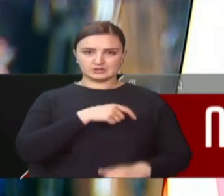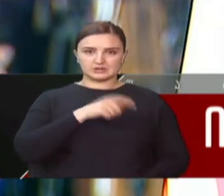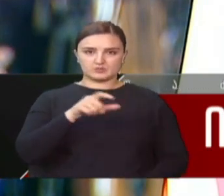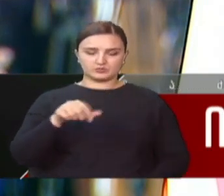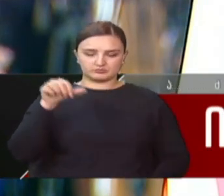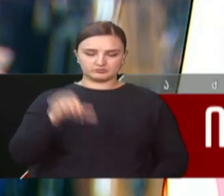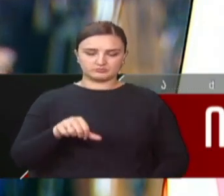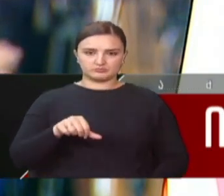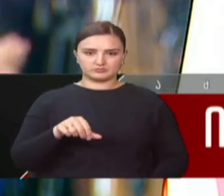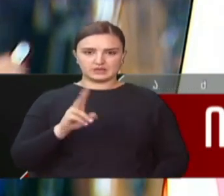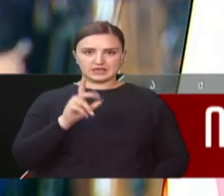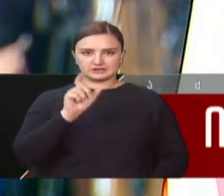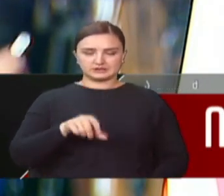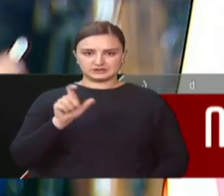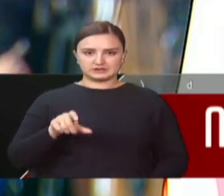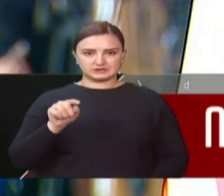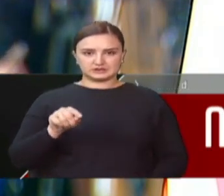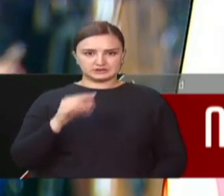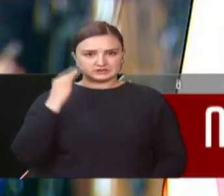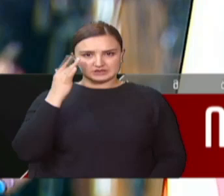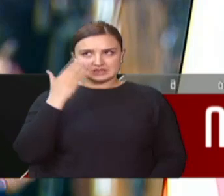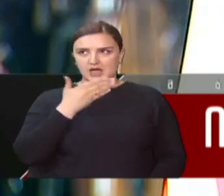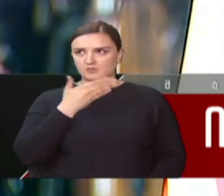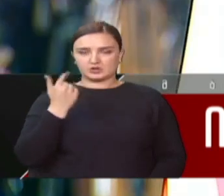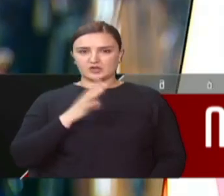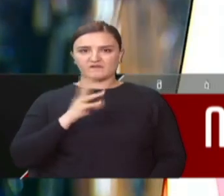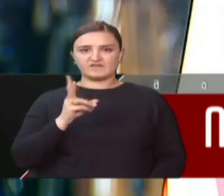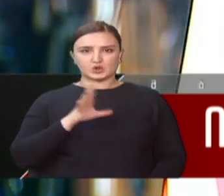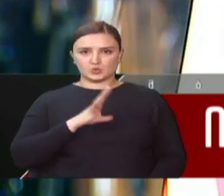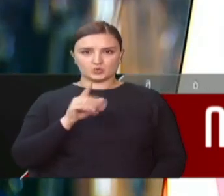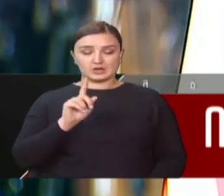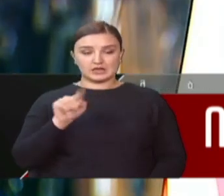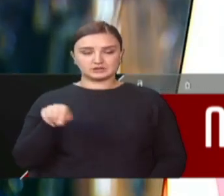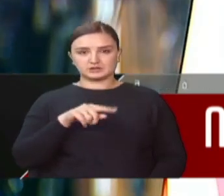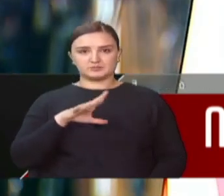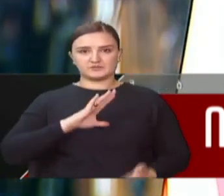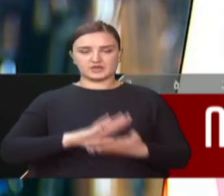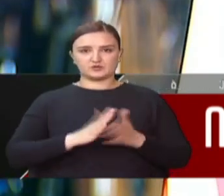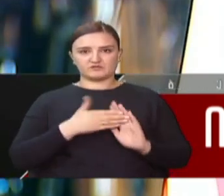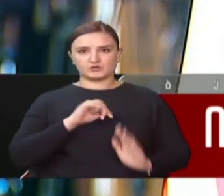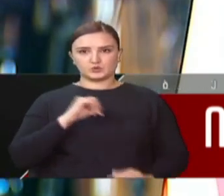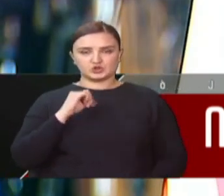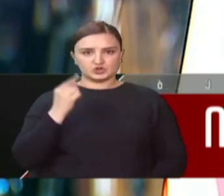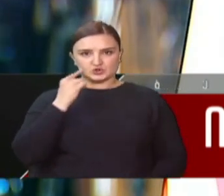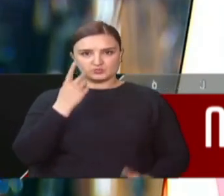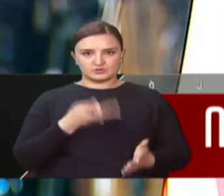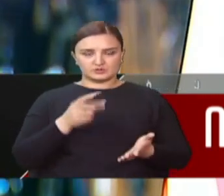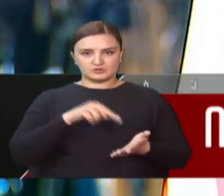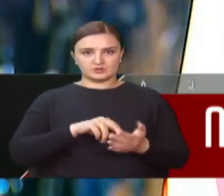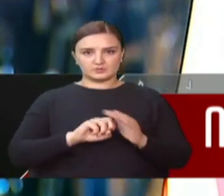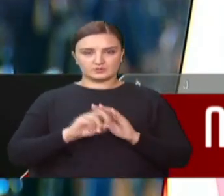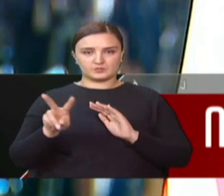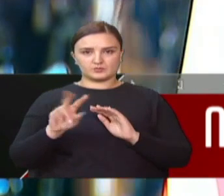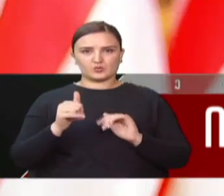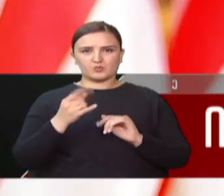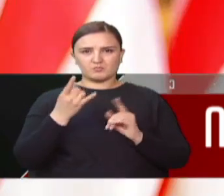ხელი დააჭირა ისეთ კანდიდატებს, რომელთაც წარმოდგენა არ ჰქონდათ დარწმუნებული ვარ. როგორც ჩანს, რაღაც გარიგება იყო, მერე თვითონაც შეერწყვათ და წამოხდნენ და გაიქცნენ დარბაზე, მოკლედ ბასტი